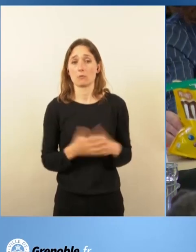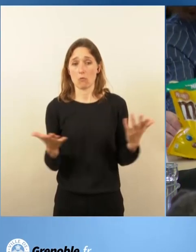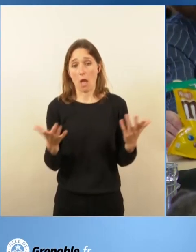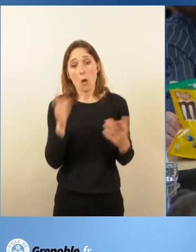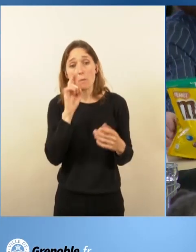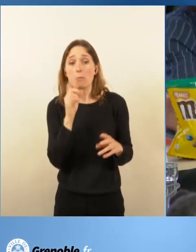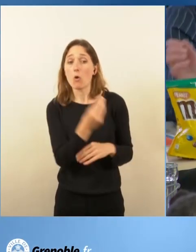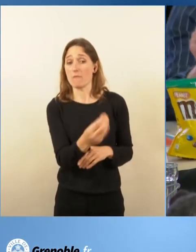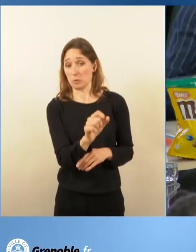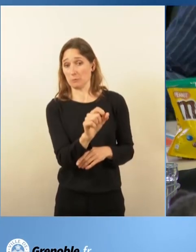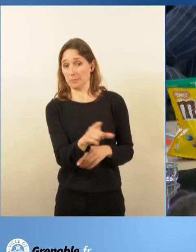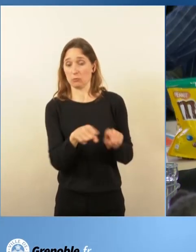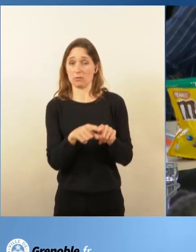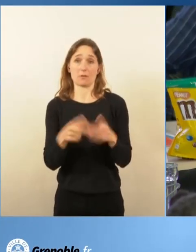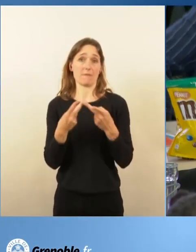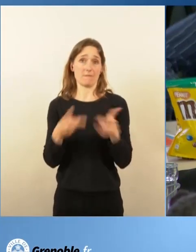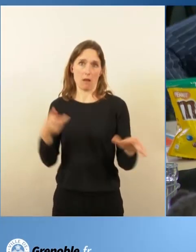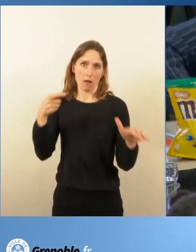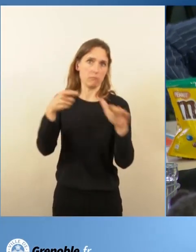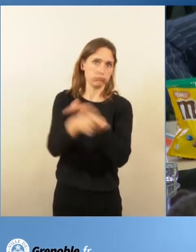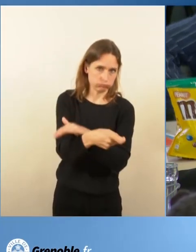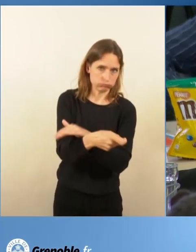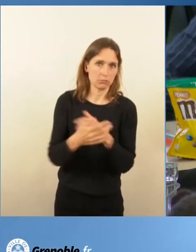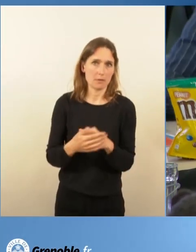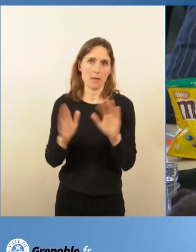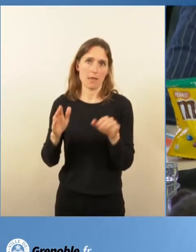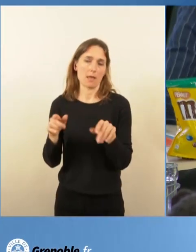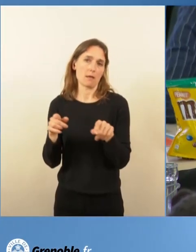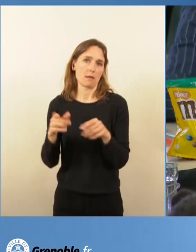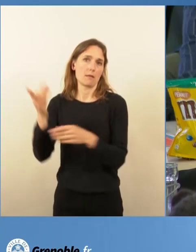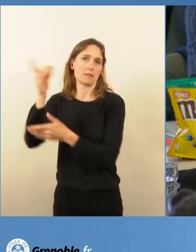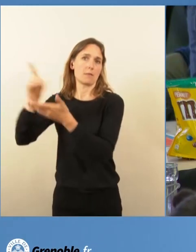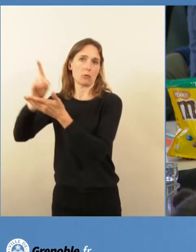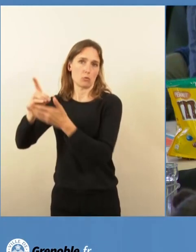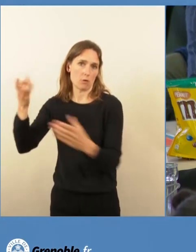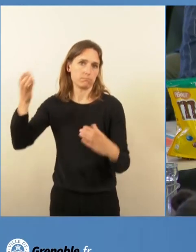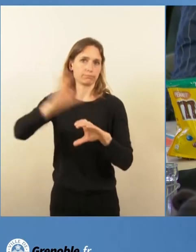ses enfants là aussi subventions ne largement même si le département donc paye une partie